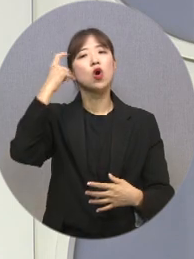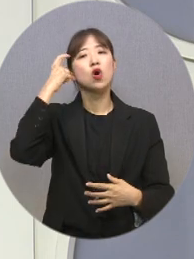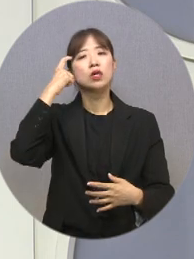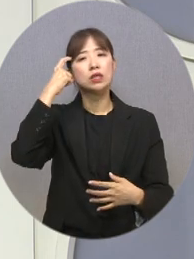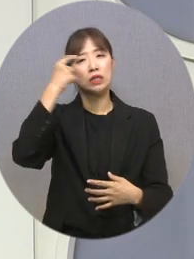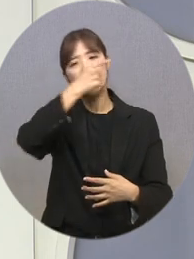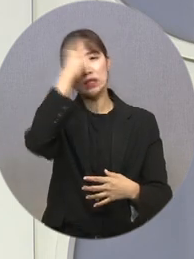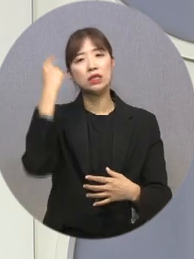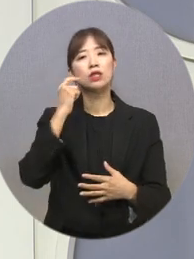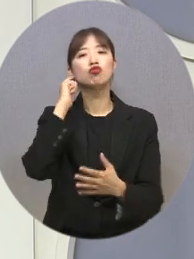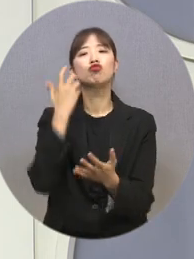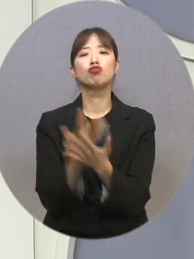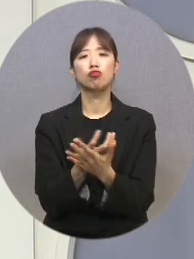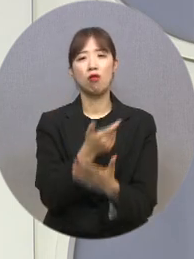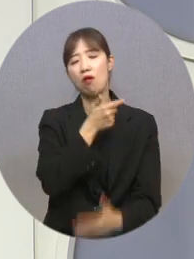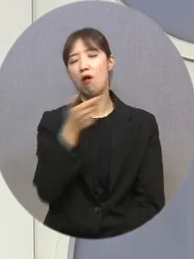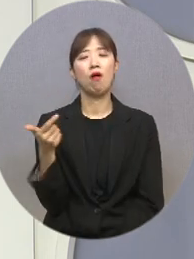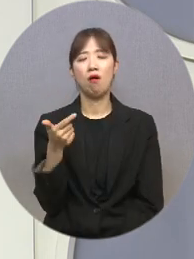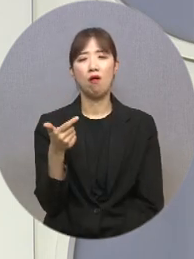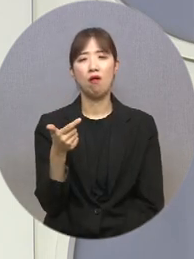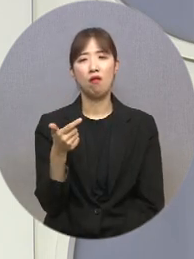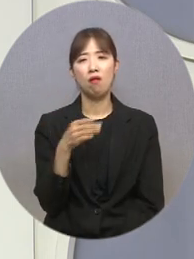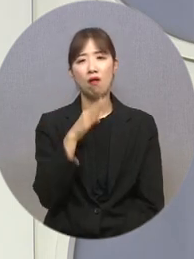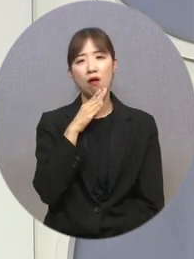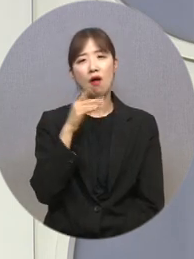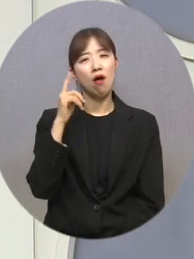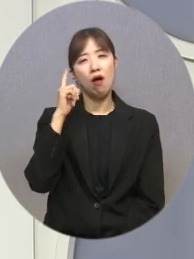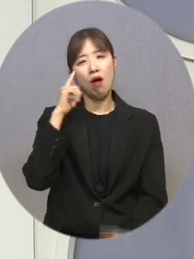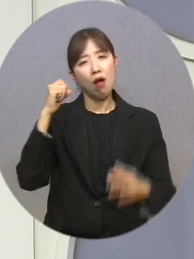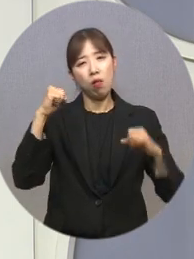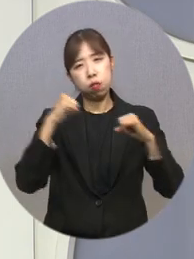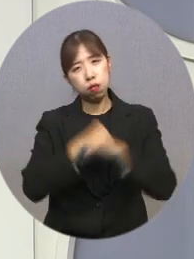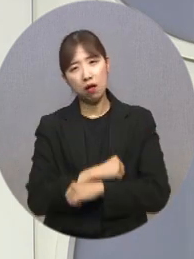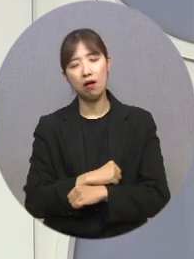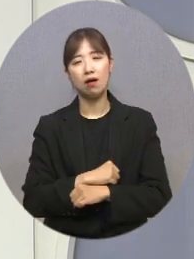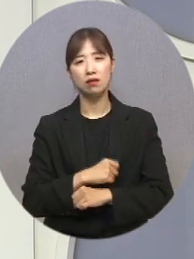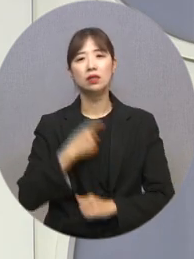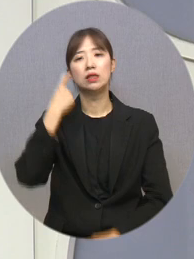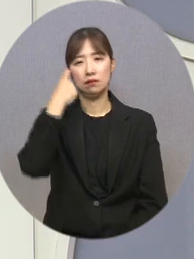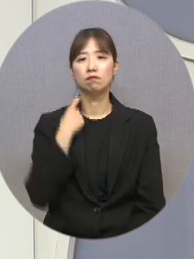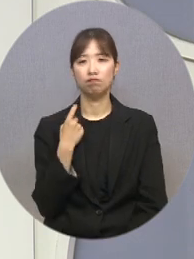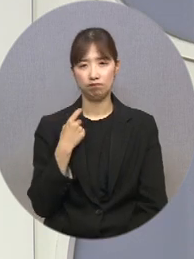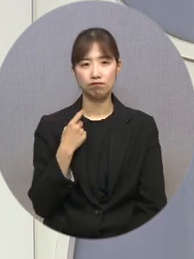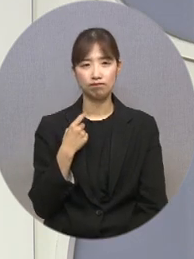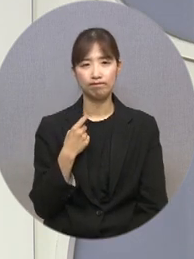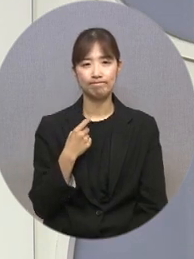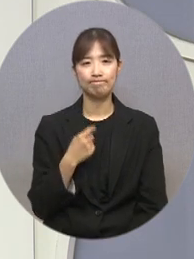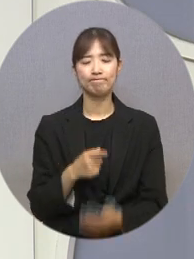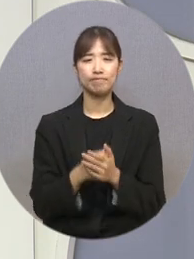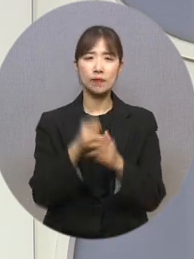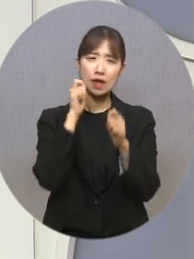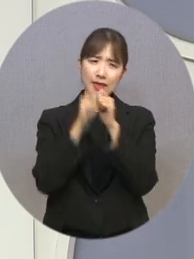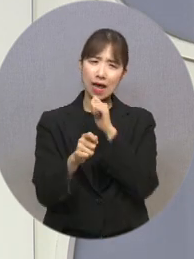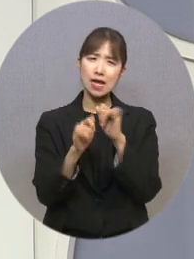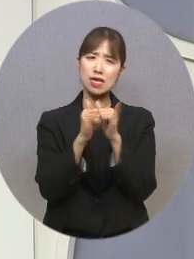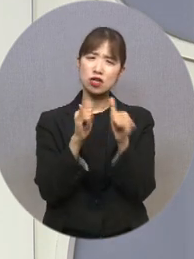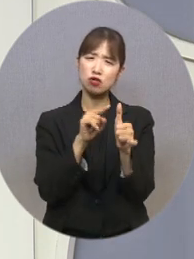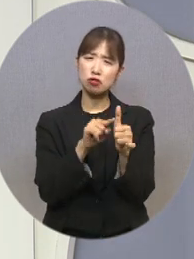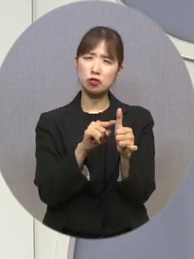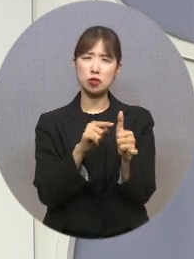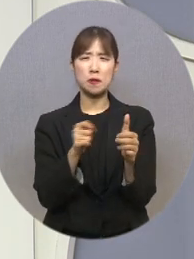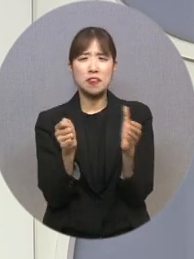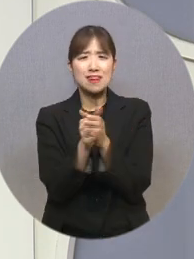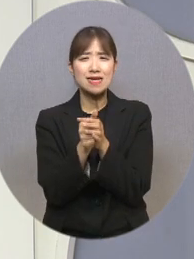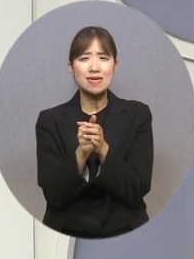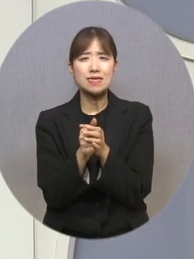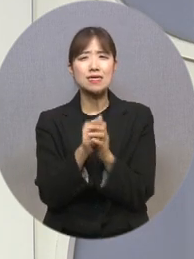할까요? 어떤 가치체계가 완전히 무너지는 그런 현상이 생깁니다. 그래서 우리가 이제 사기꾼 특징에 대해서는 뭐 여러 가지가 있는데요.